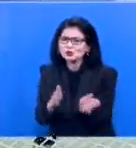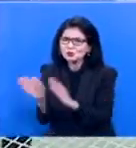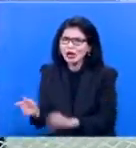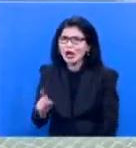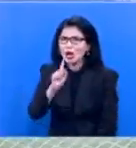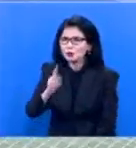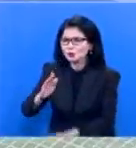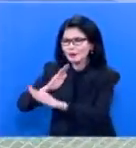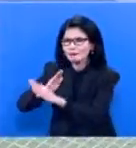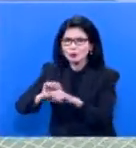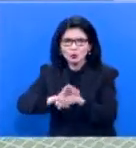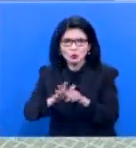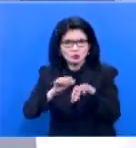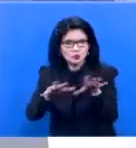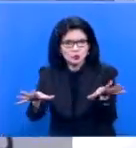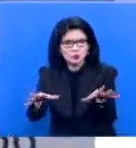mencegah penyebaran COVID-19.